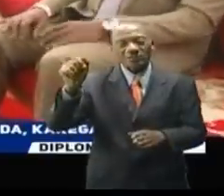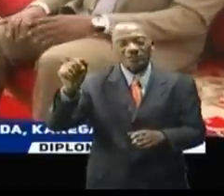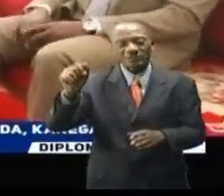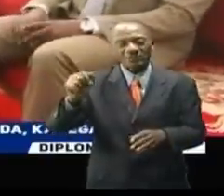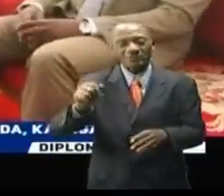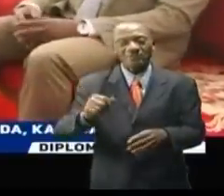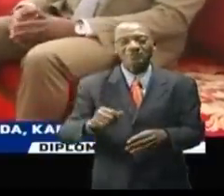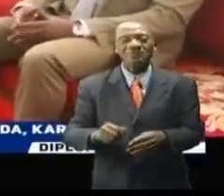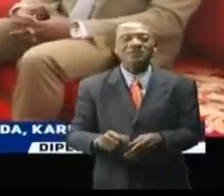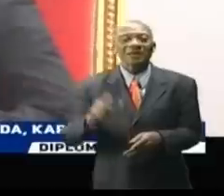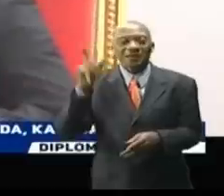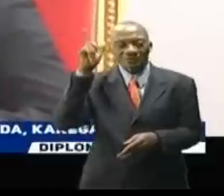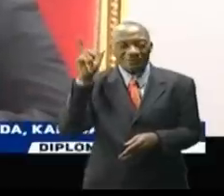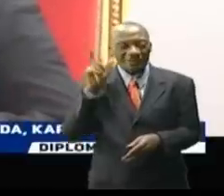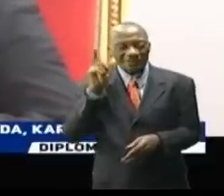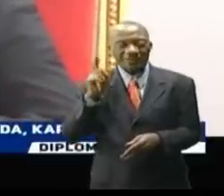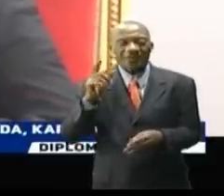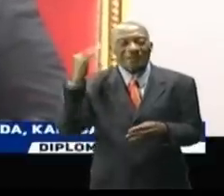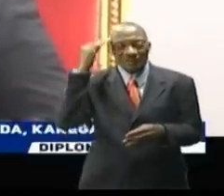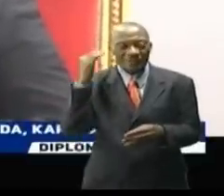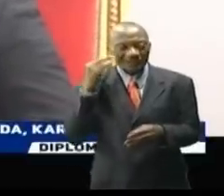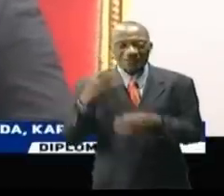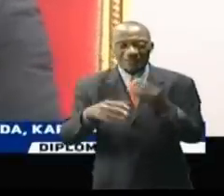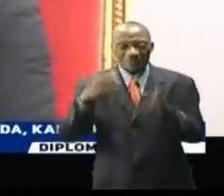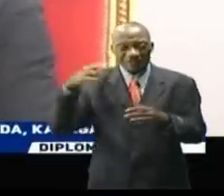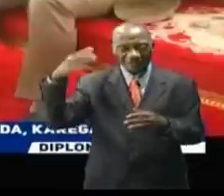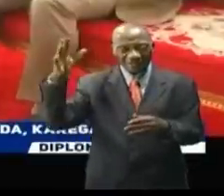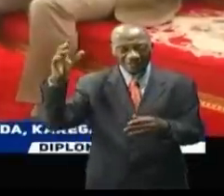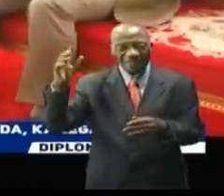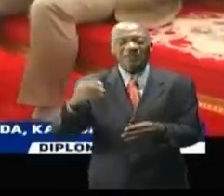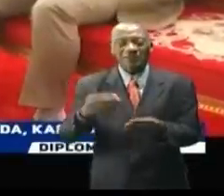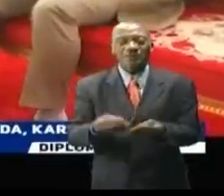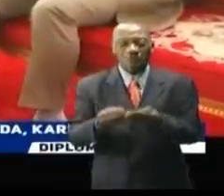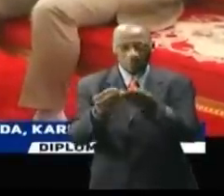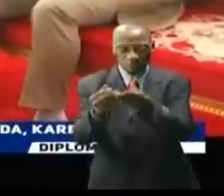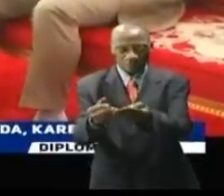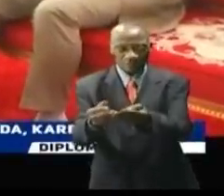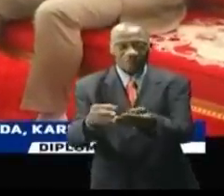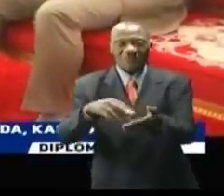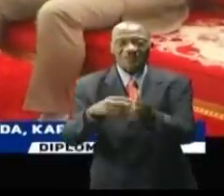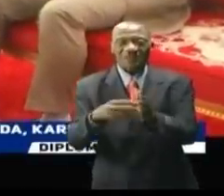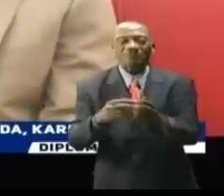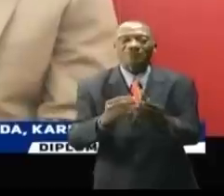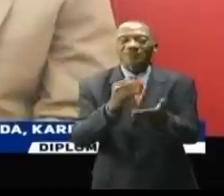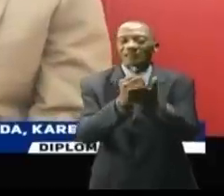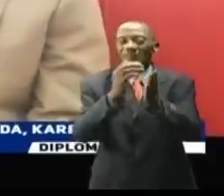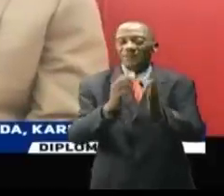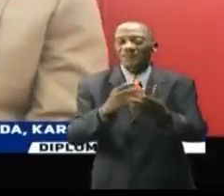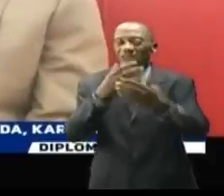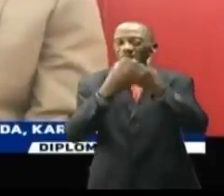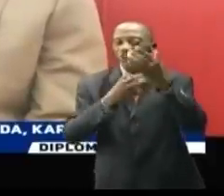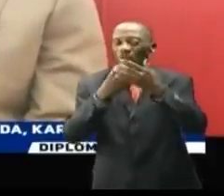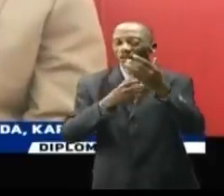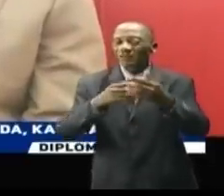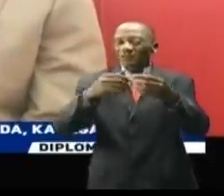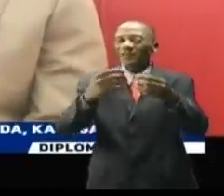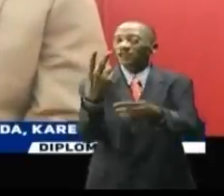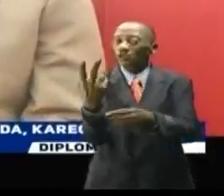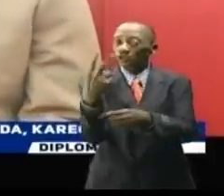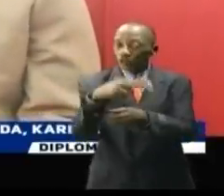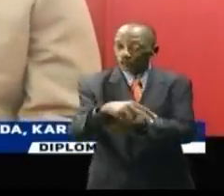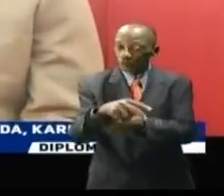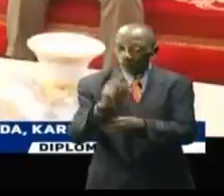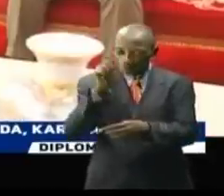et de la coopération internationale. Il a donc 48 heures pour quitter le sol de la République démocratique du